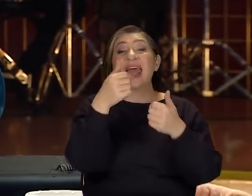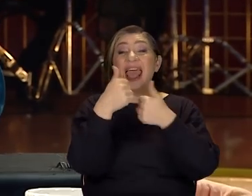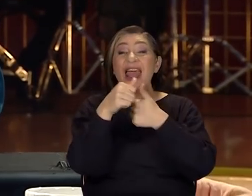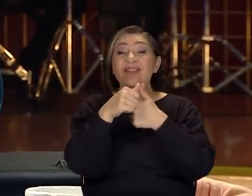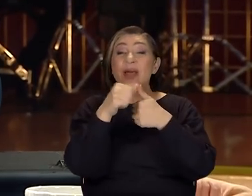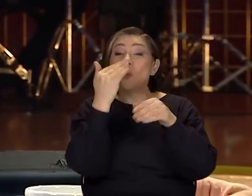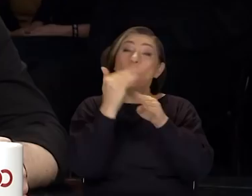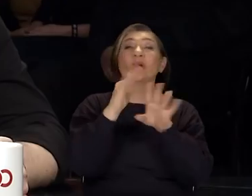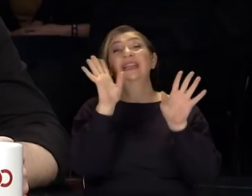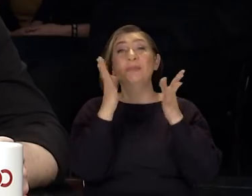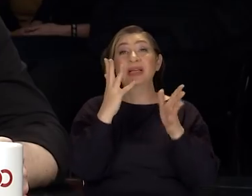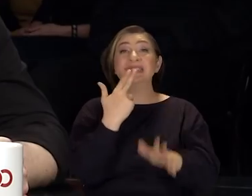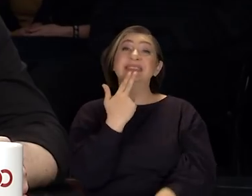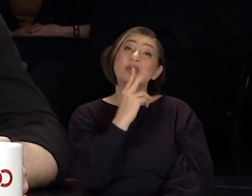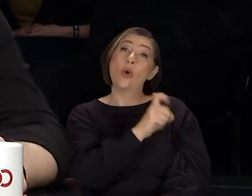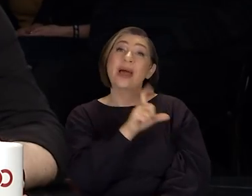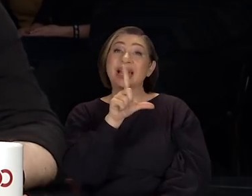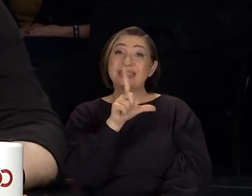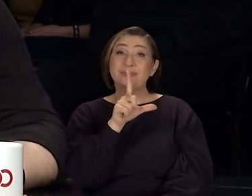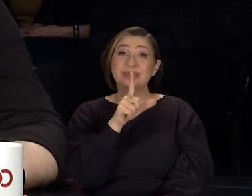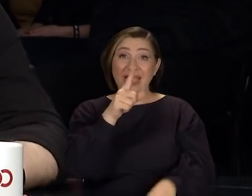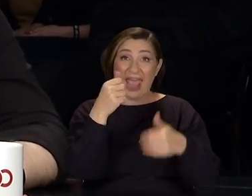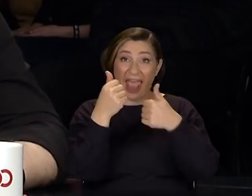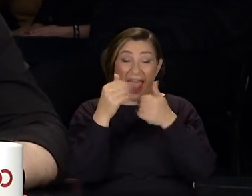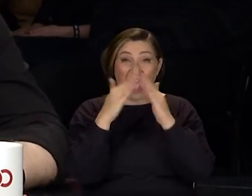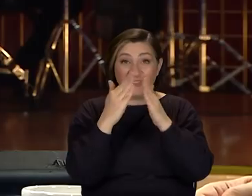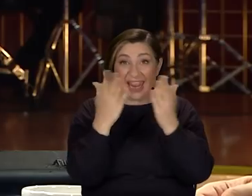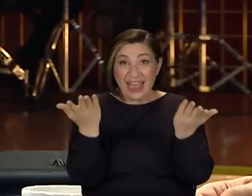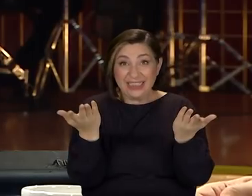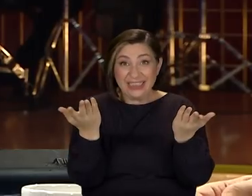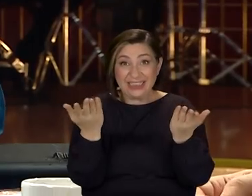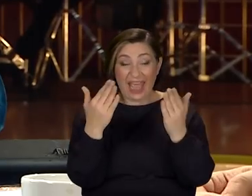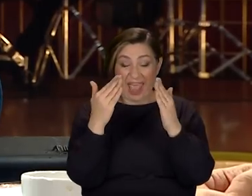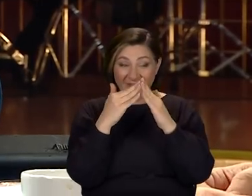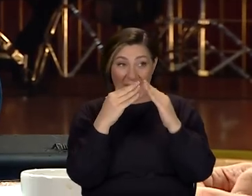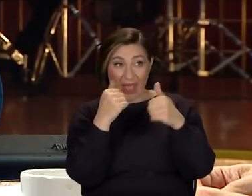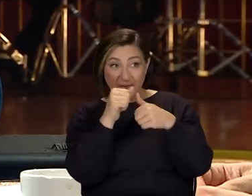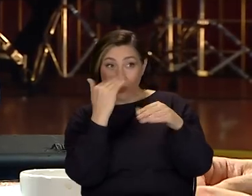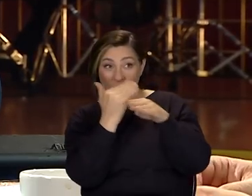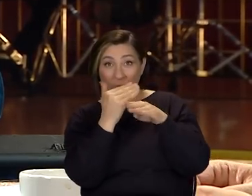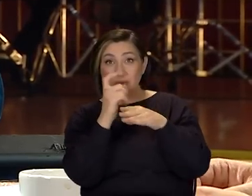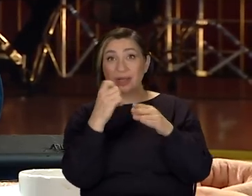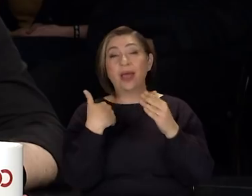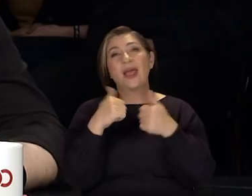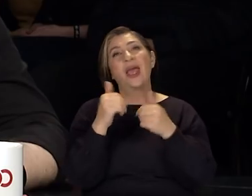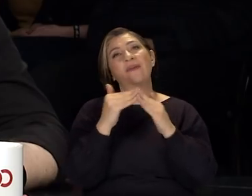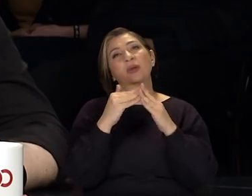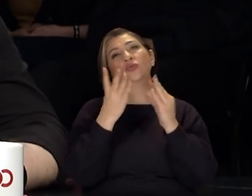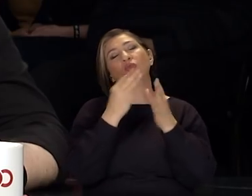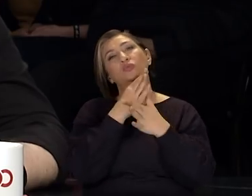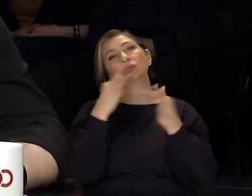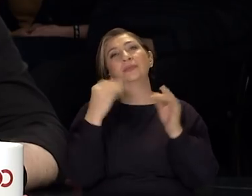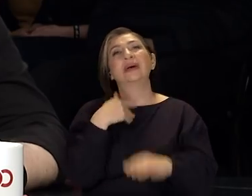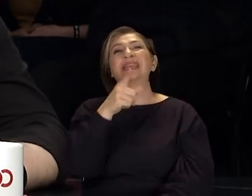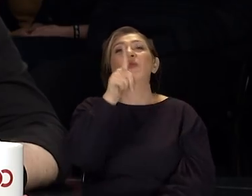de uyum sağlamıyorsun. Belki kıza sormak lazım. Yani sen evde nasılsın mesela? Evde uyum gösterebiliyor musun? Ya evde çok mutluyum. Yani